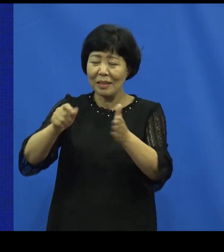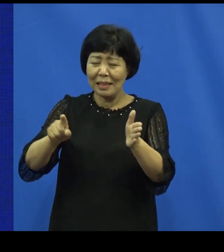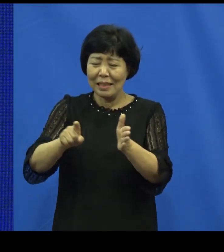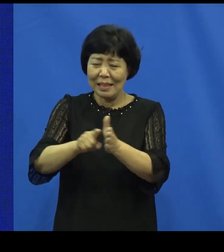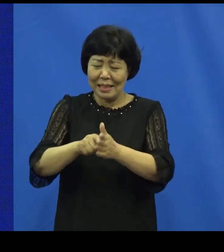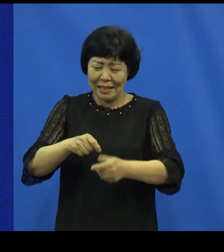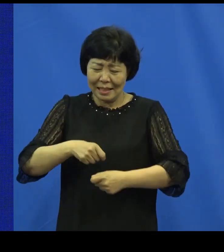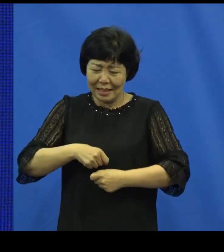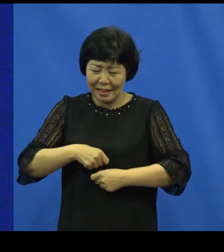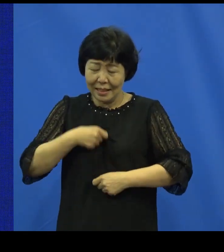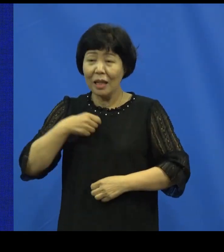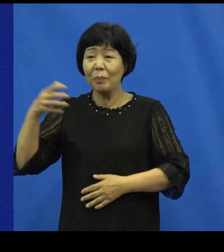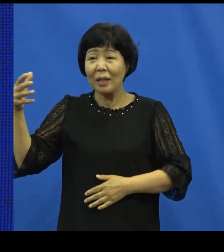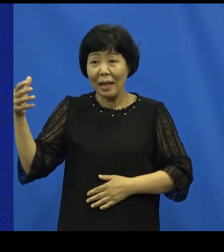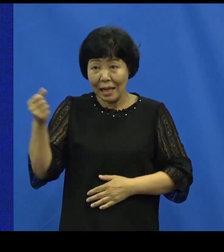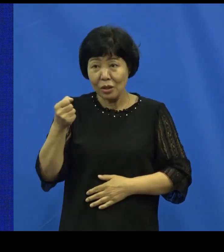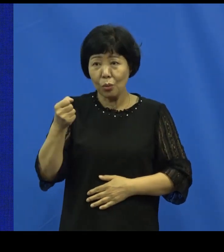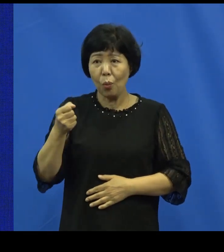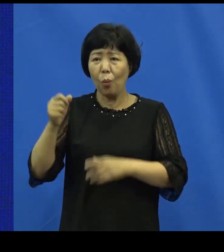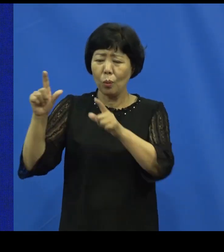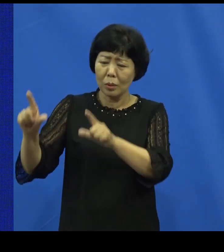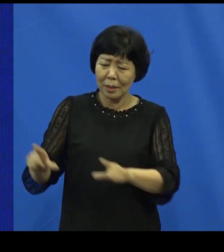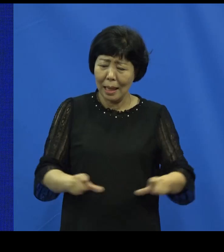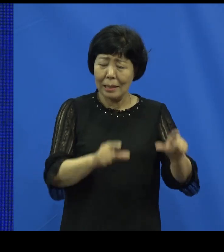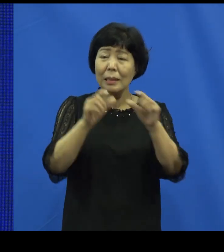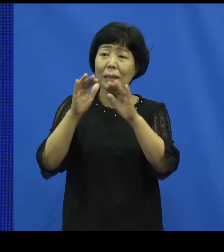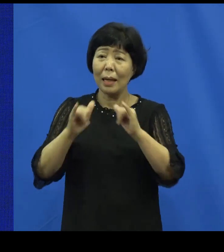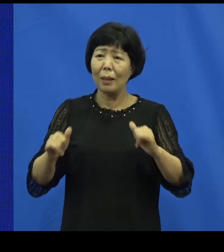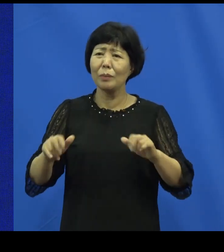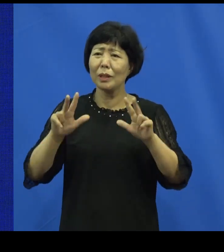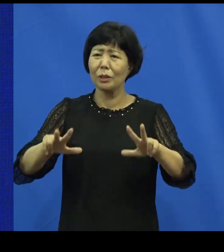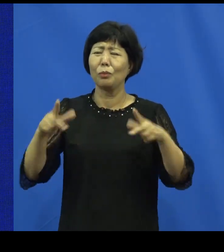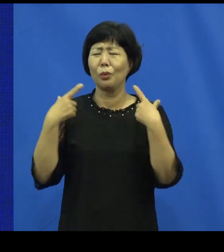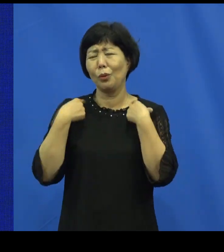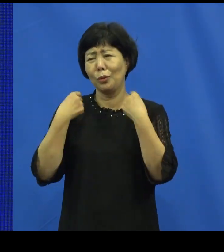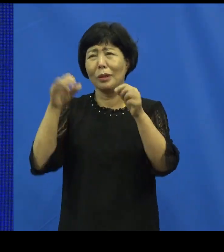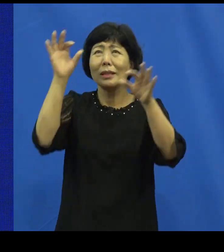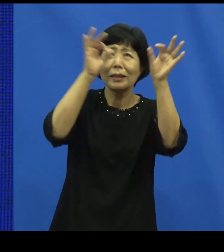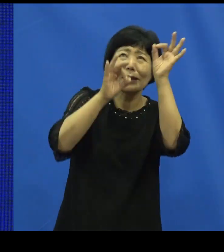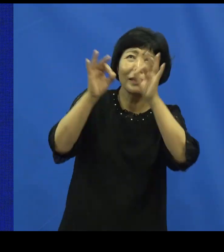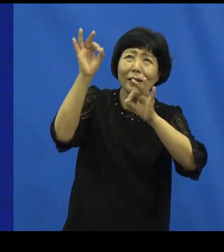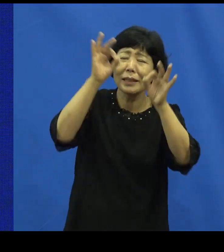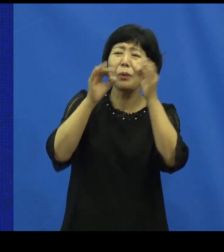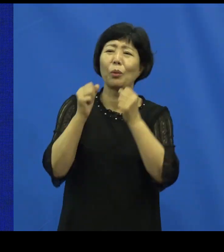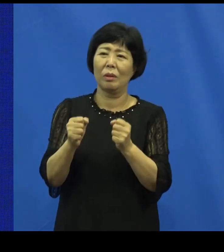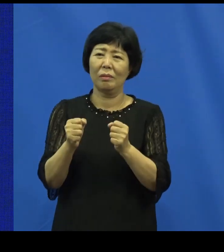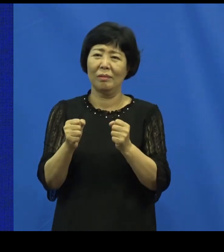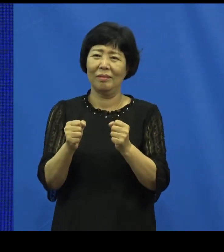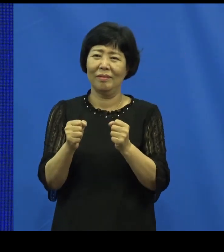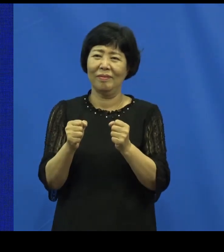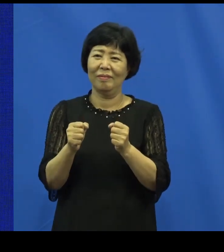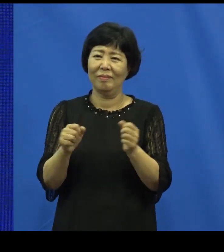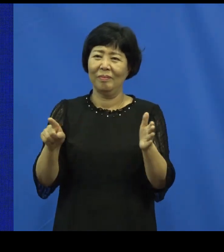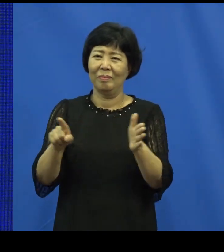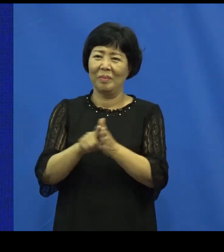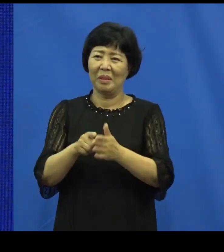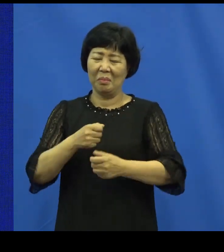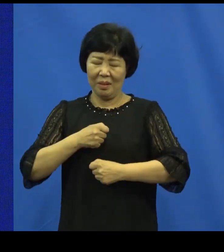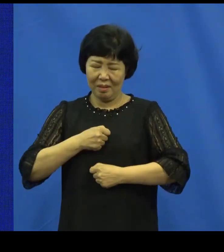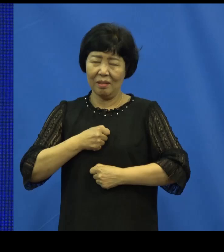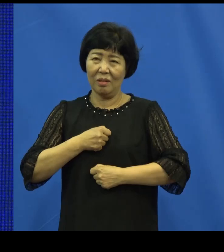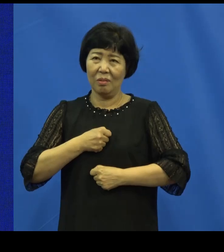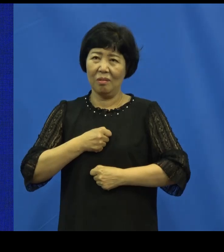살아가는 사람을 오늘도 찾고 있습니다. 신자됨의 정체성을 지켜내는 사람, 일상에서